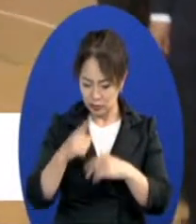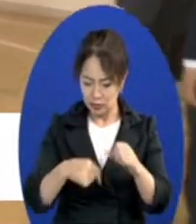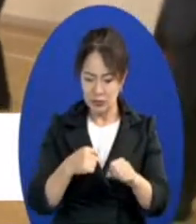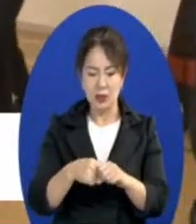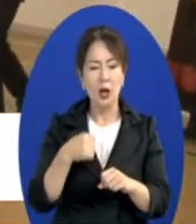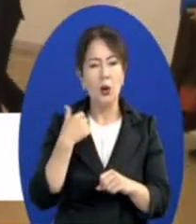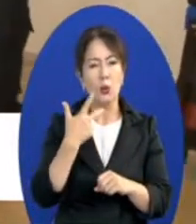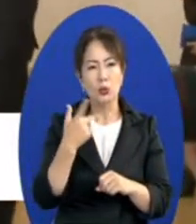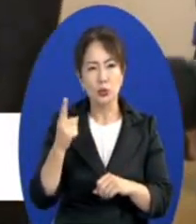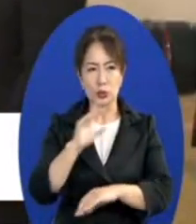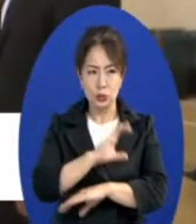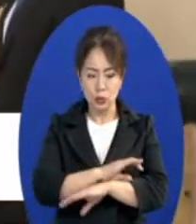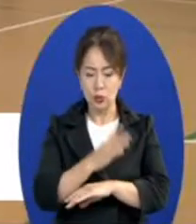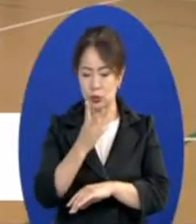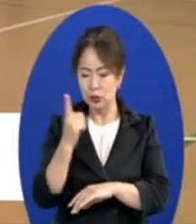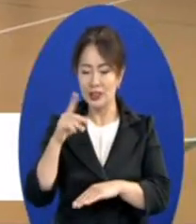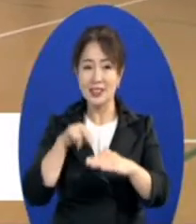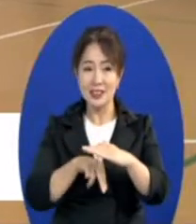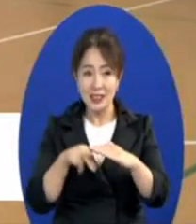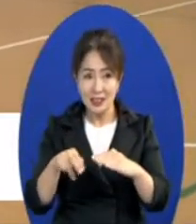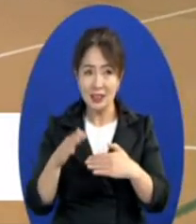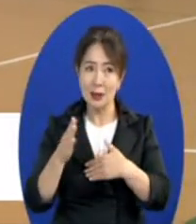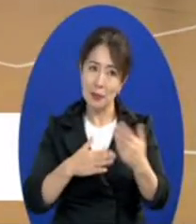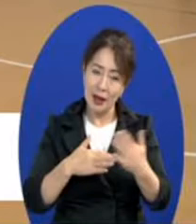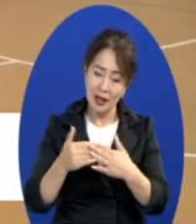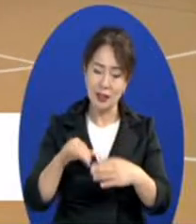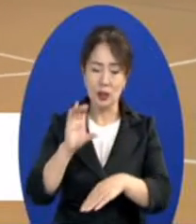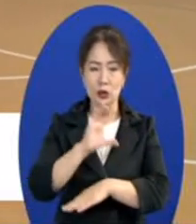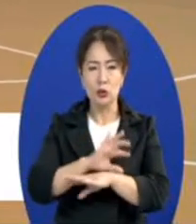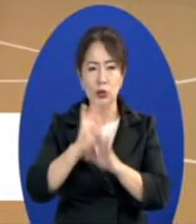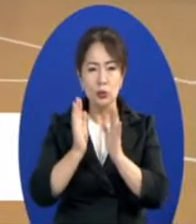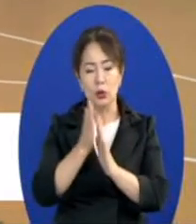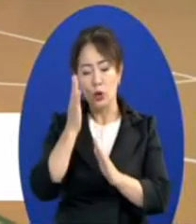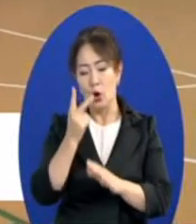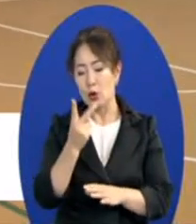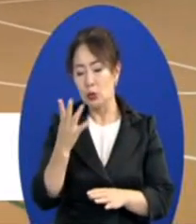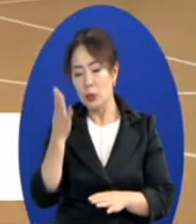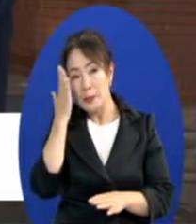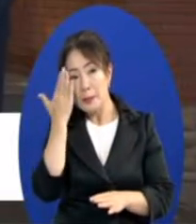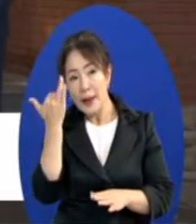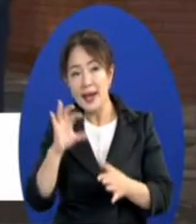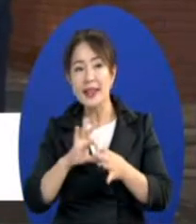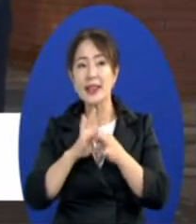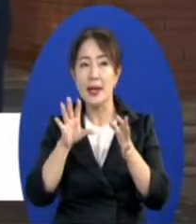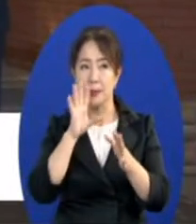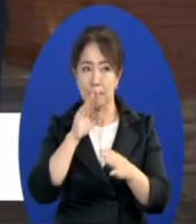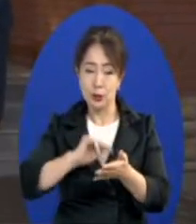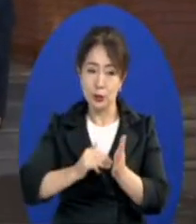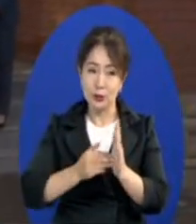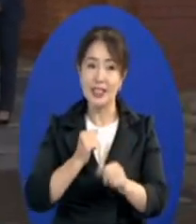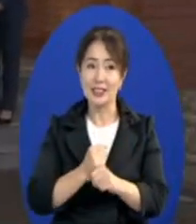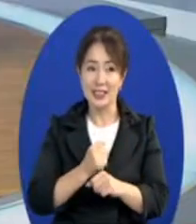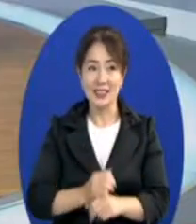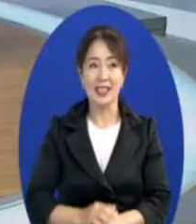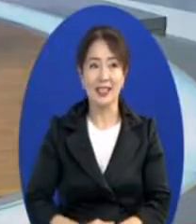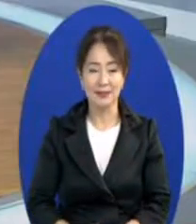31 сургууль 41 цэцэрлэгийн байрлалын өргөтгөл болон сургуулийн 24 дотор байрыг ашиглалтанд оруулахар төлөвлөж байна.